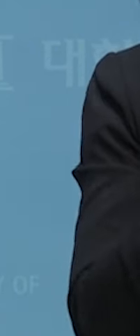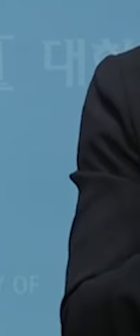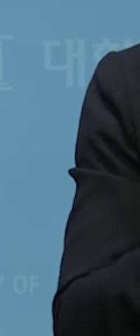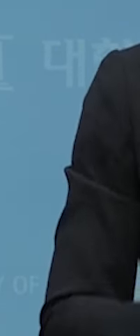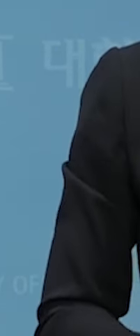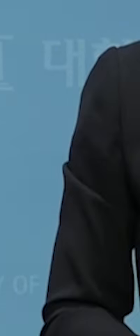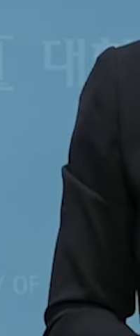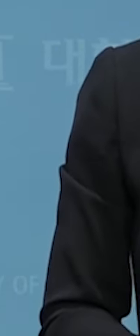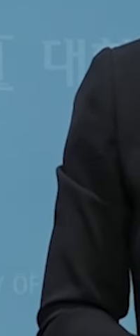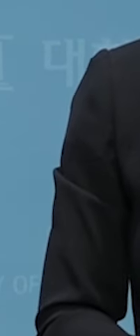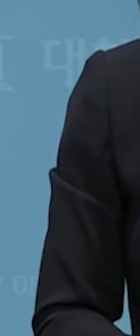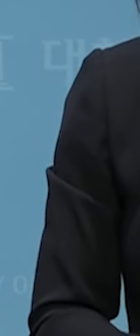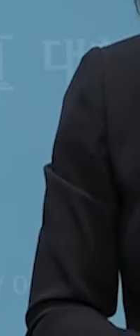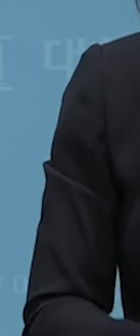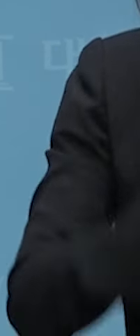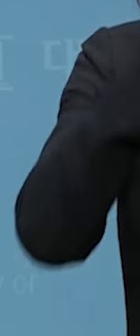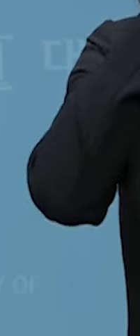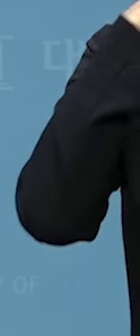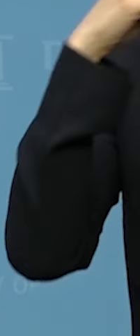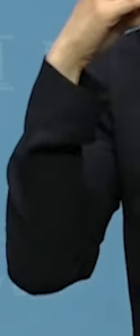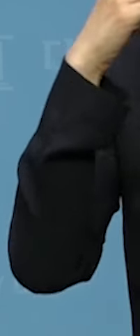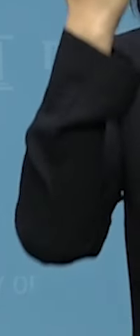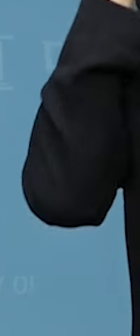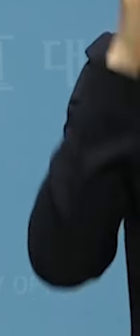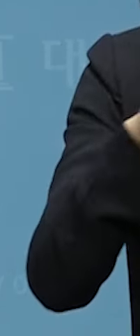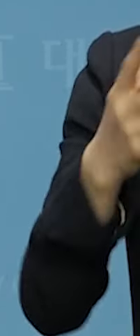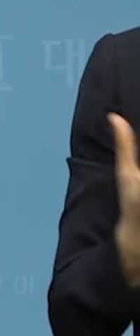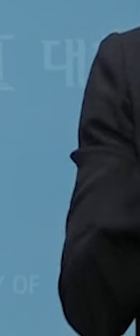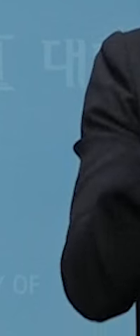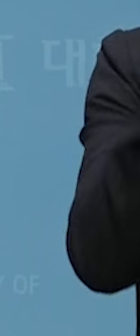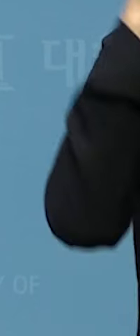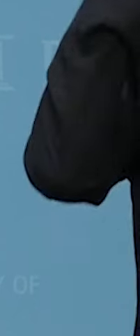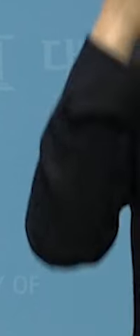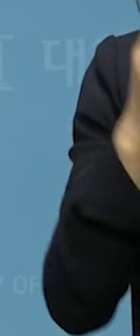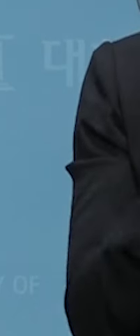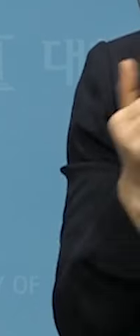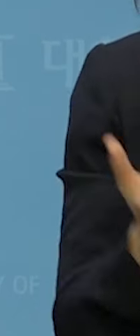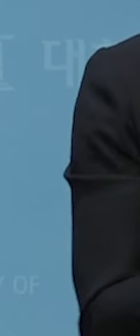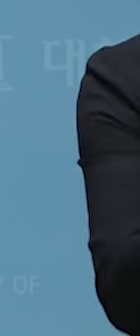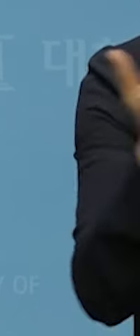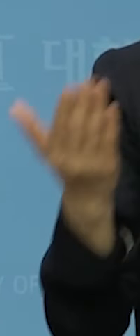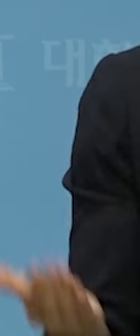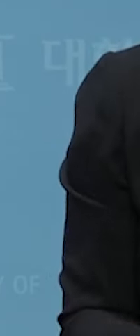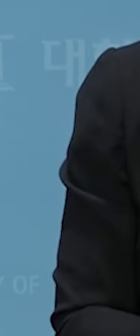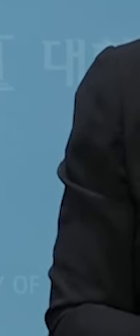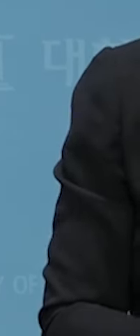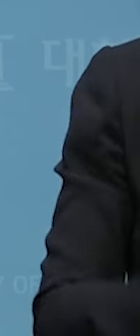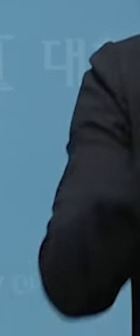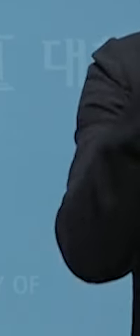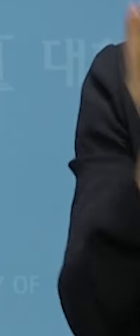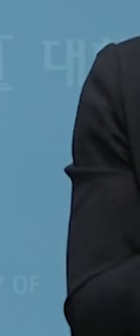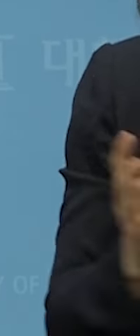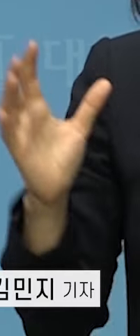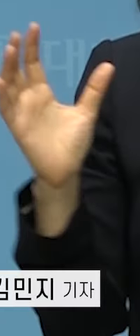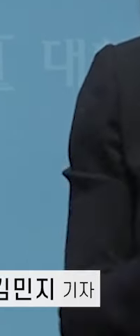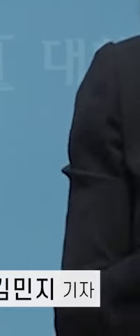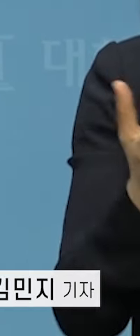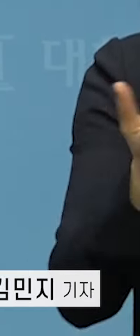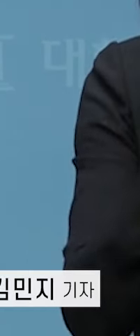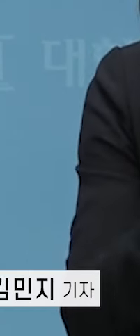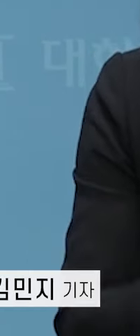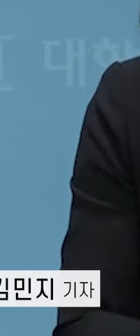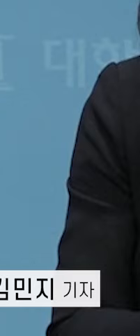것 건전하고 상식을 갖고 있는 대한민국 국민이라면 모두 함께 힘을